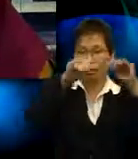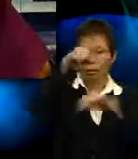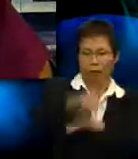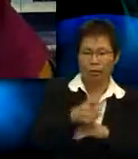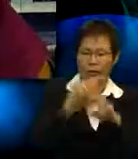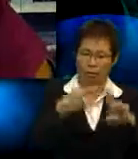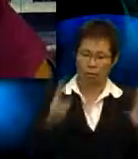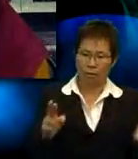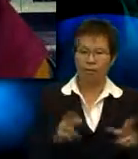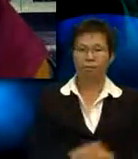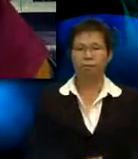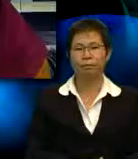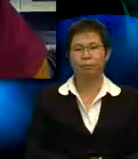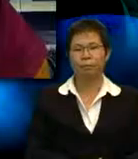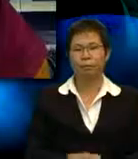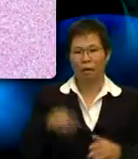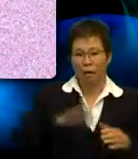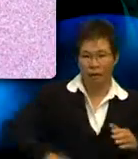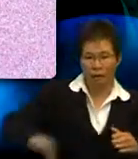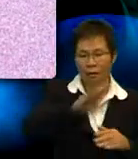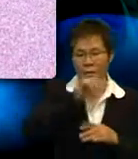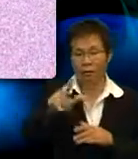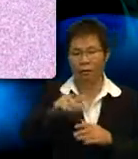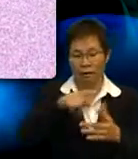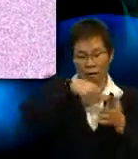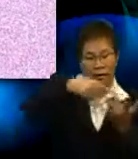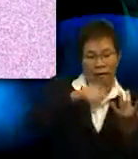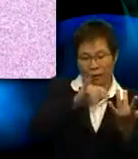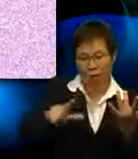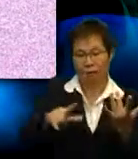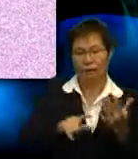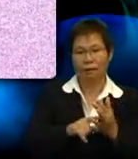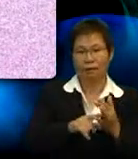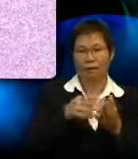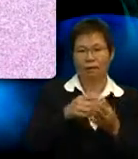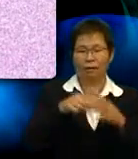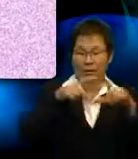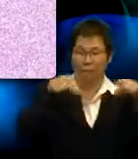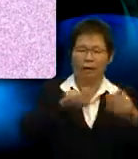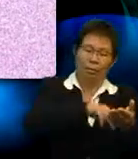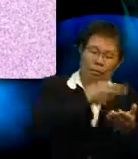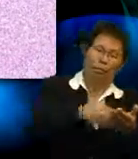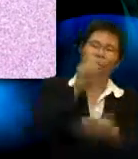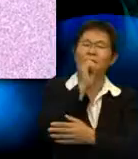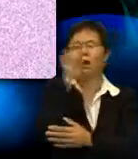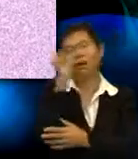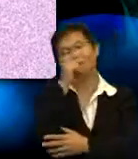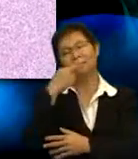disediakan. Antaranya ialah slide melodi nyanyian yang mengandungi fakta